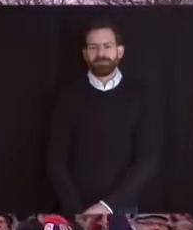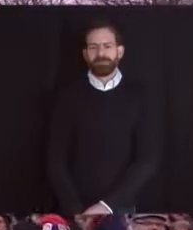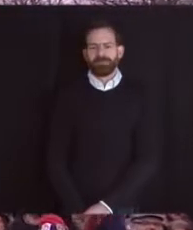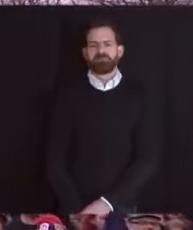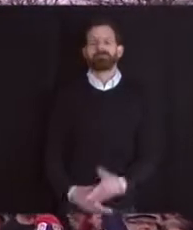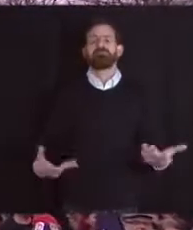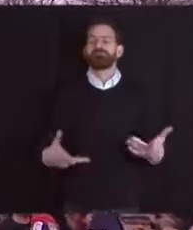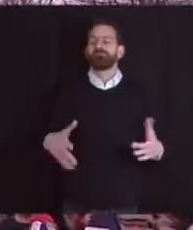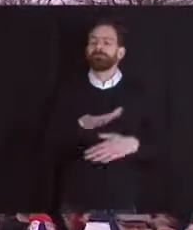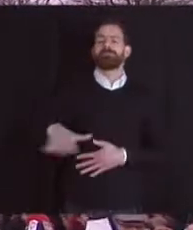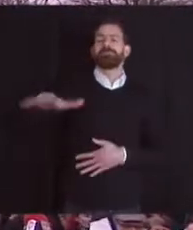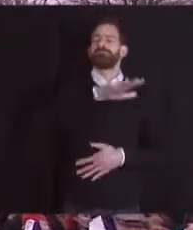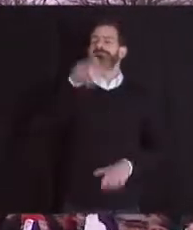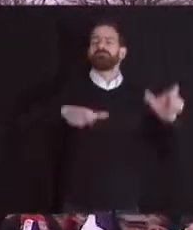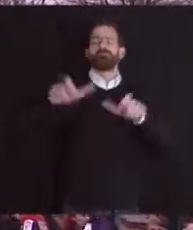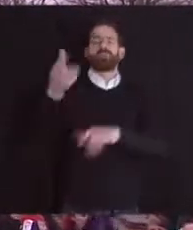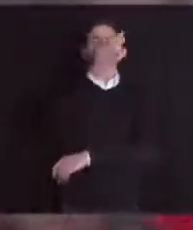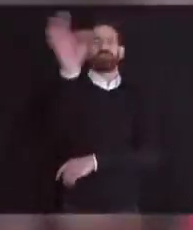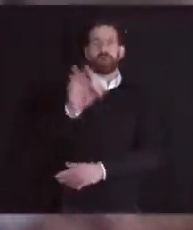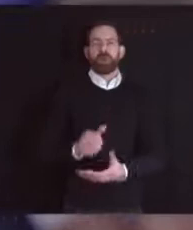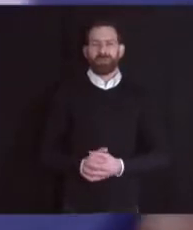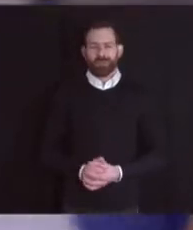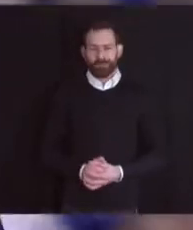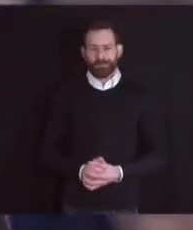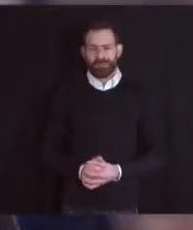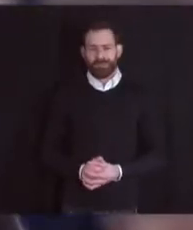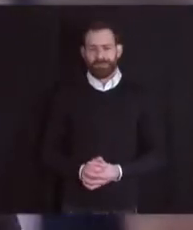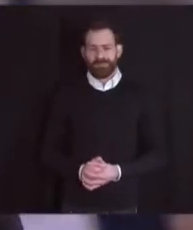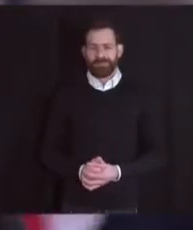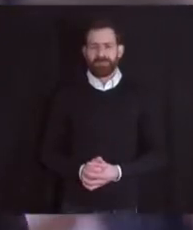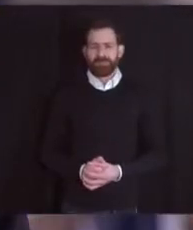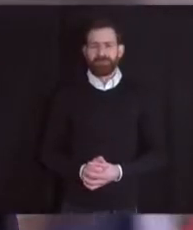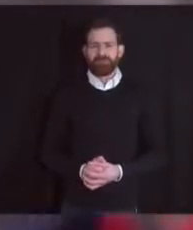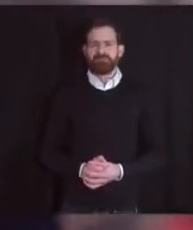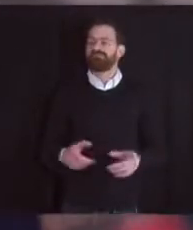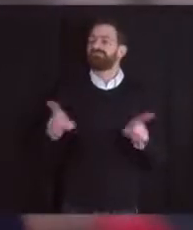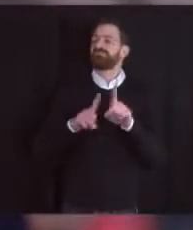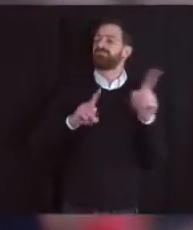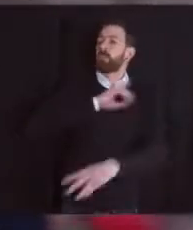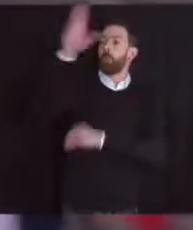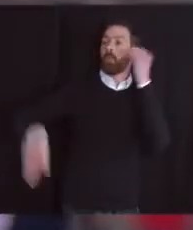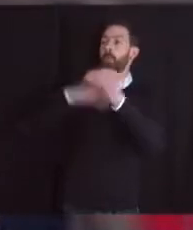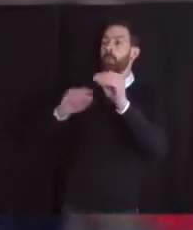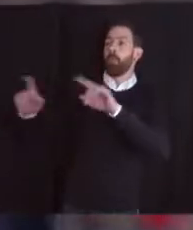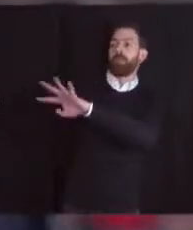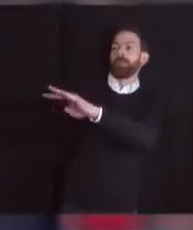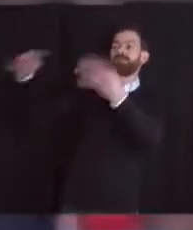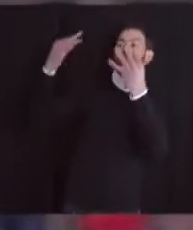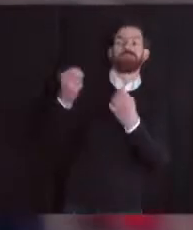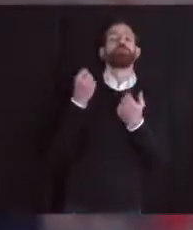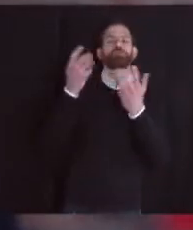Peuple de France, et toi, le monde qui nous regarde si souvent